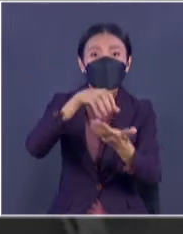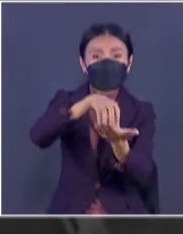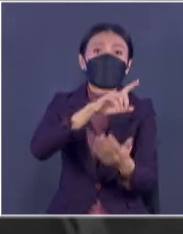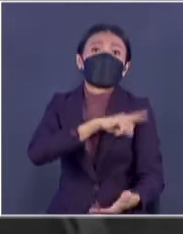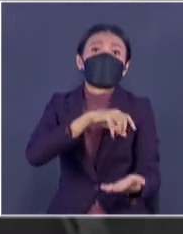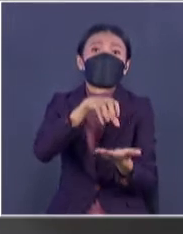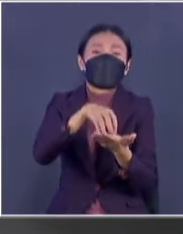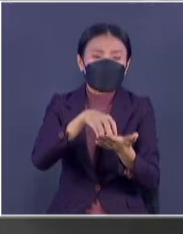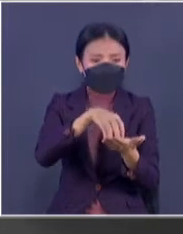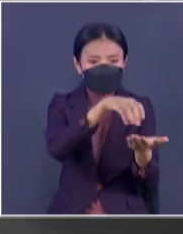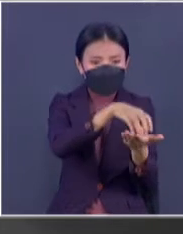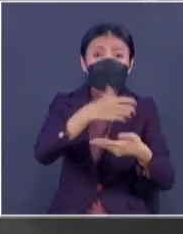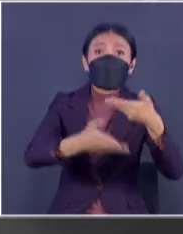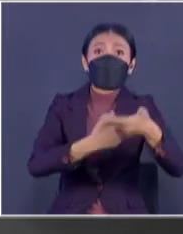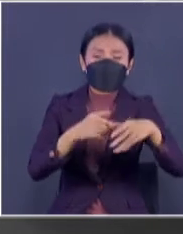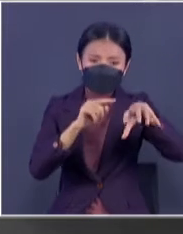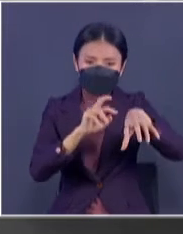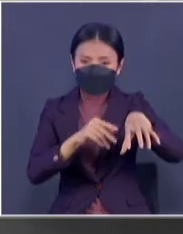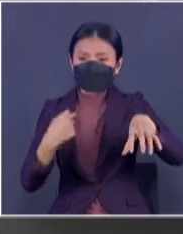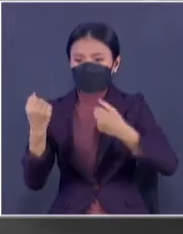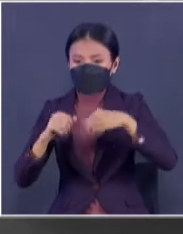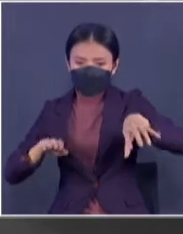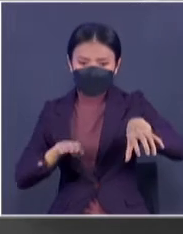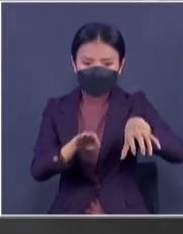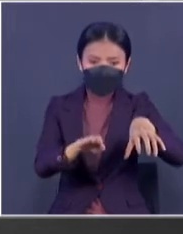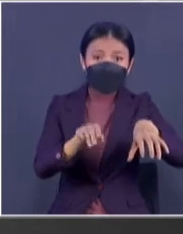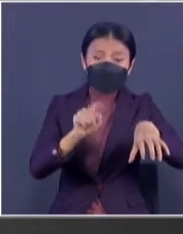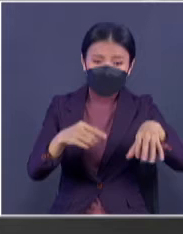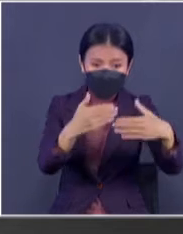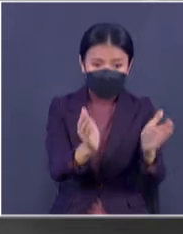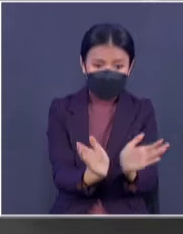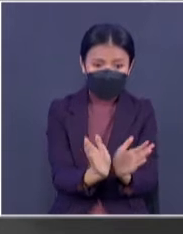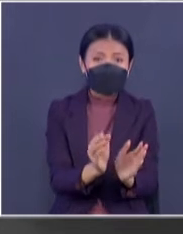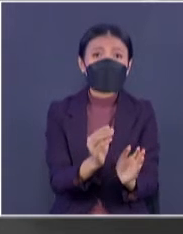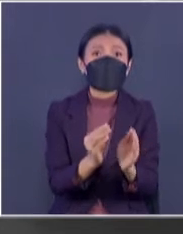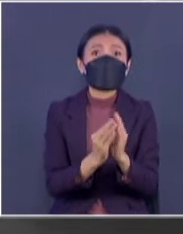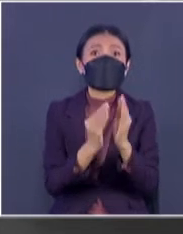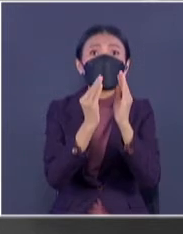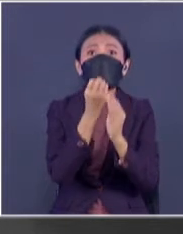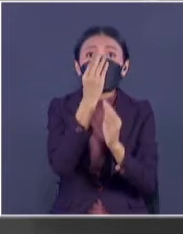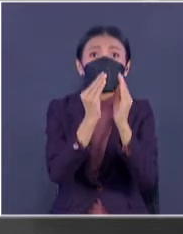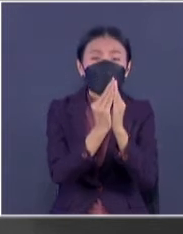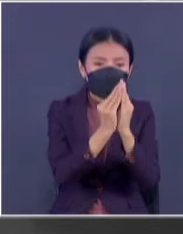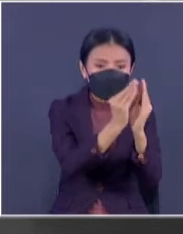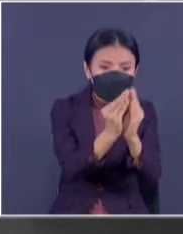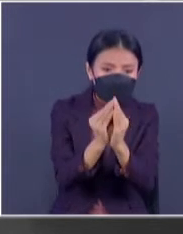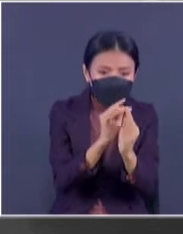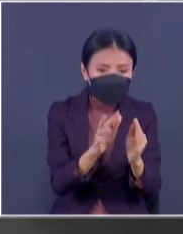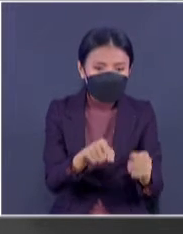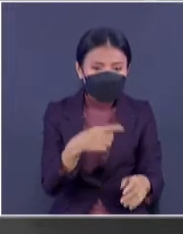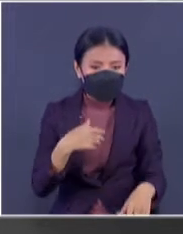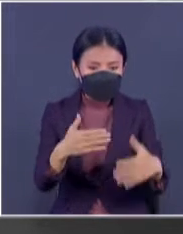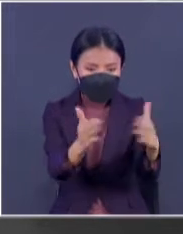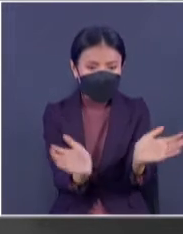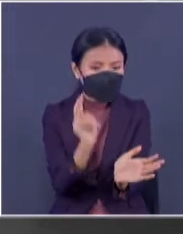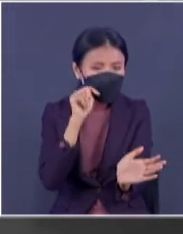ก็เดินลงมาจากรถตรงมาที่อ่างบัวหน้าร้านก่อนจะเทน้ำแล้วก็นำน้ำออกจากอ่างไปทั้งหมดเลยนะค